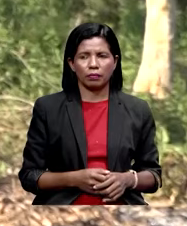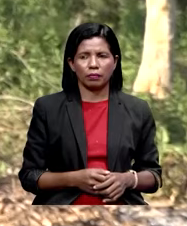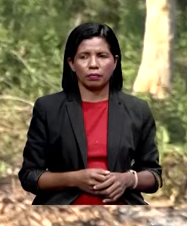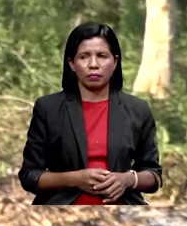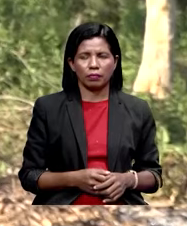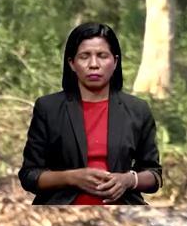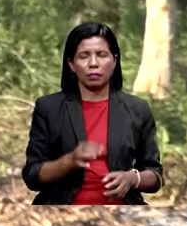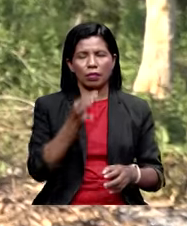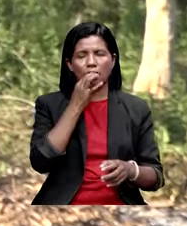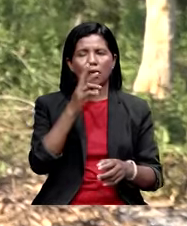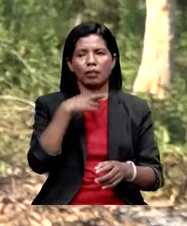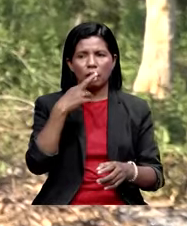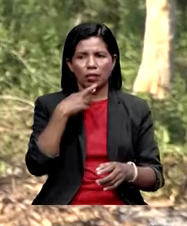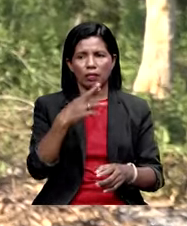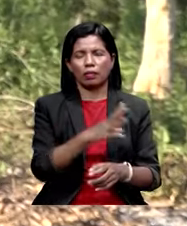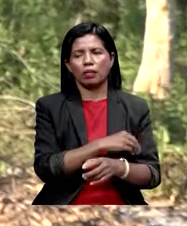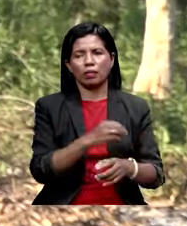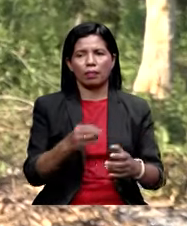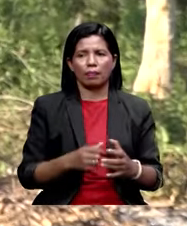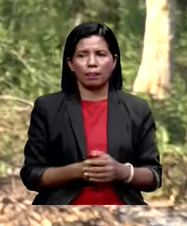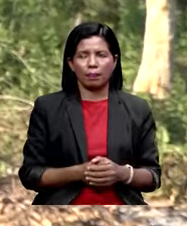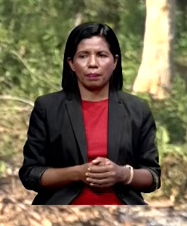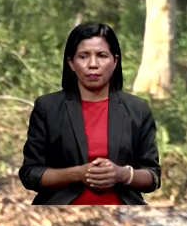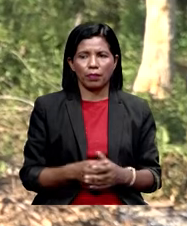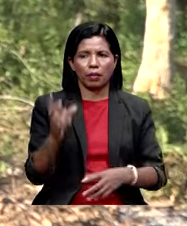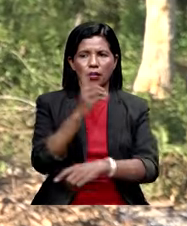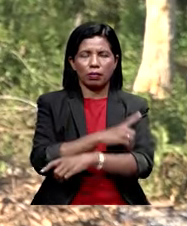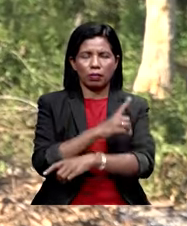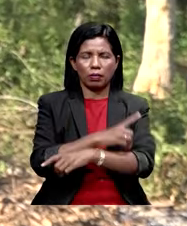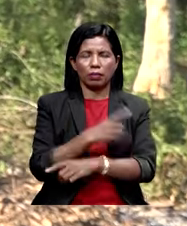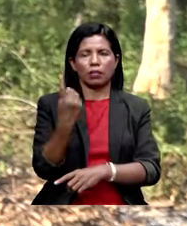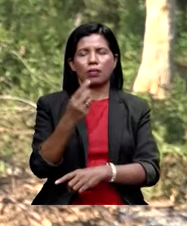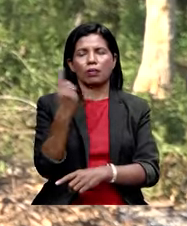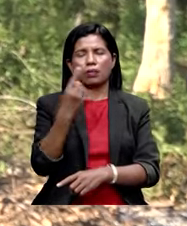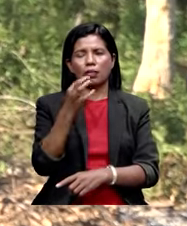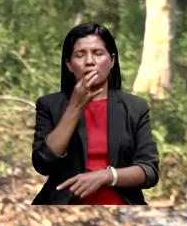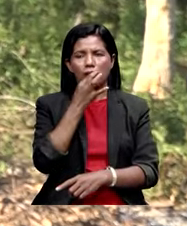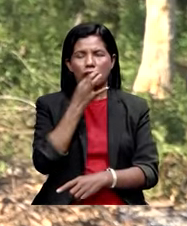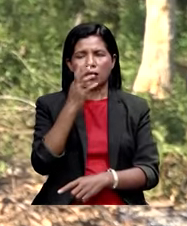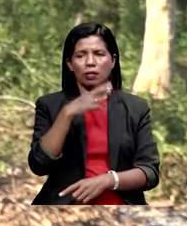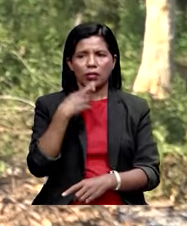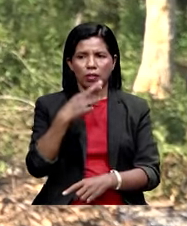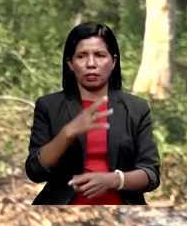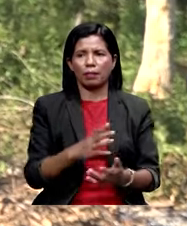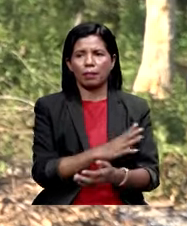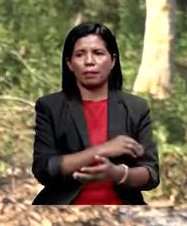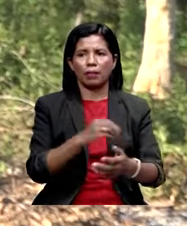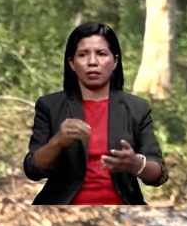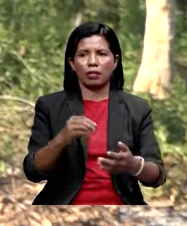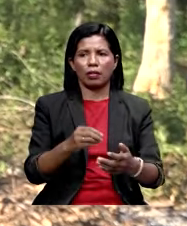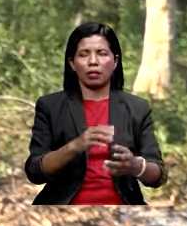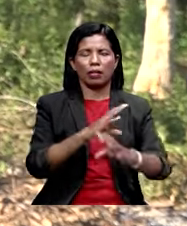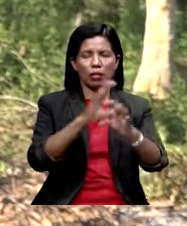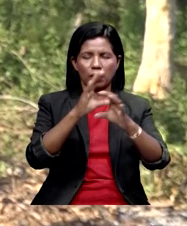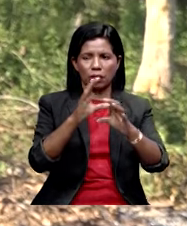Itu tos lah halo nih lor-loron itu fos ma katuas kareta ba mai tulai o faru